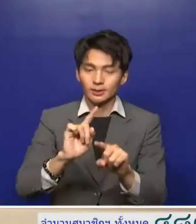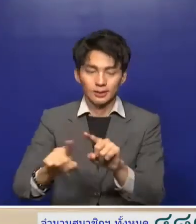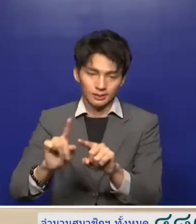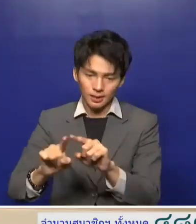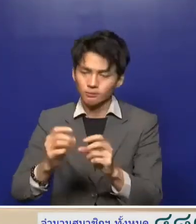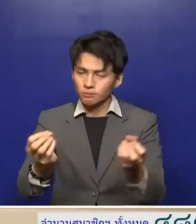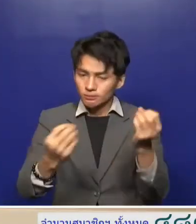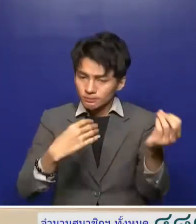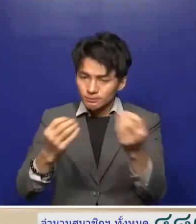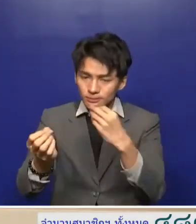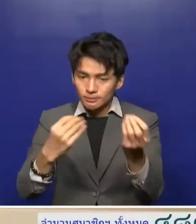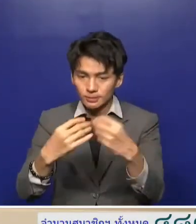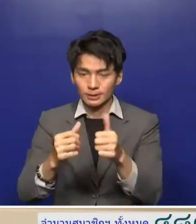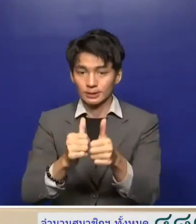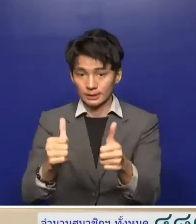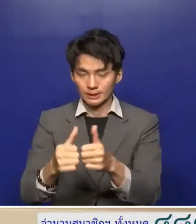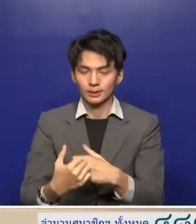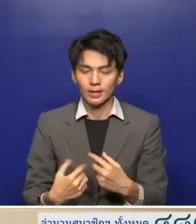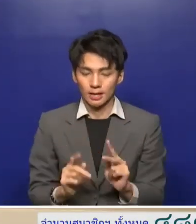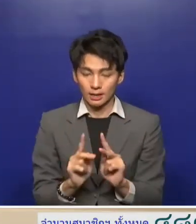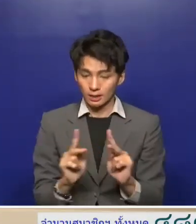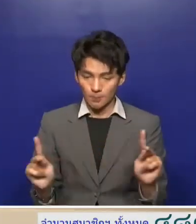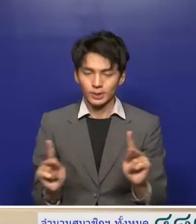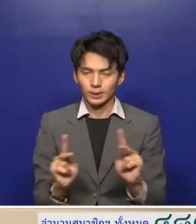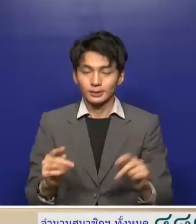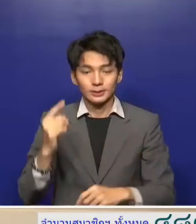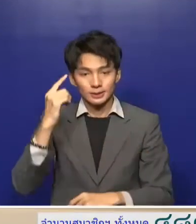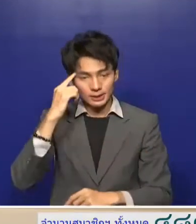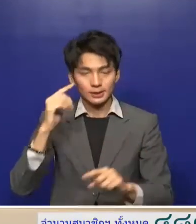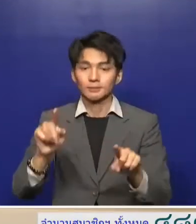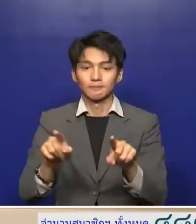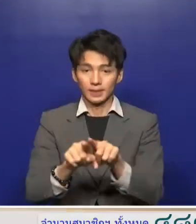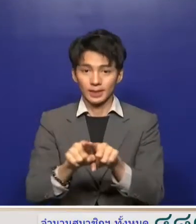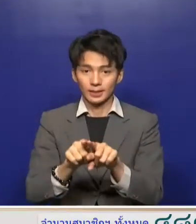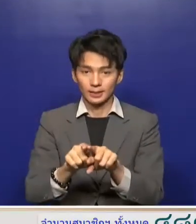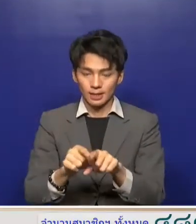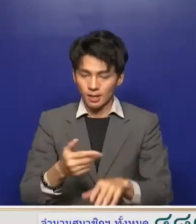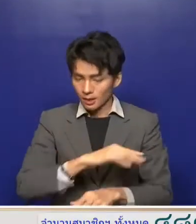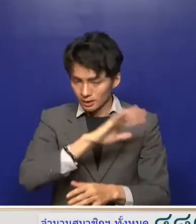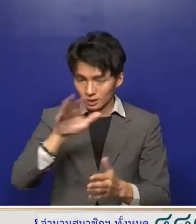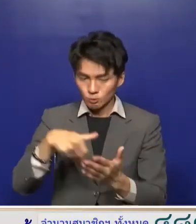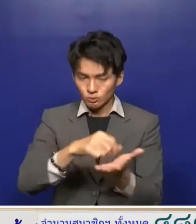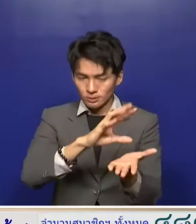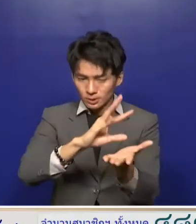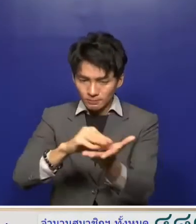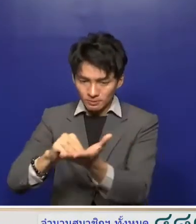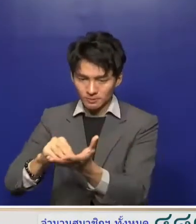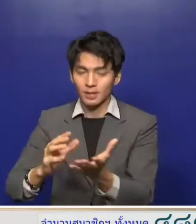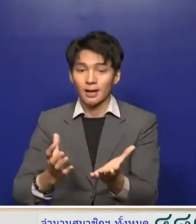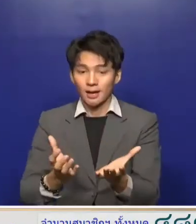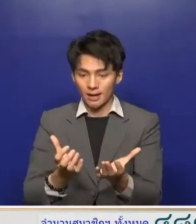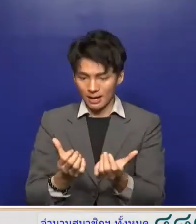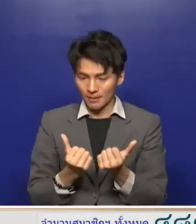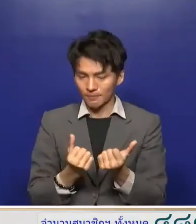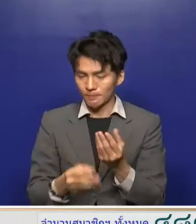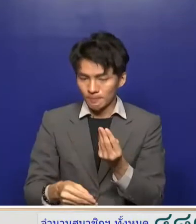มากซึ่งกรรมธิการนะฮะเห็นด้วยนะครับแล้วก็รับว่าจะนำไปเพิ่มเติมป